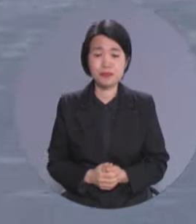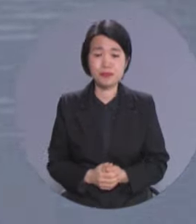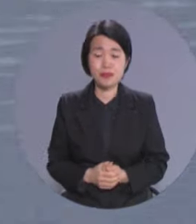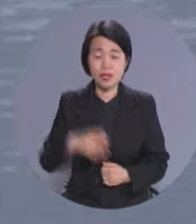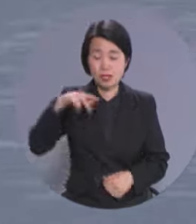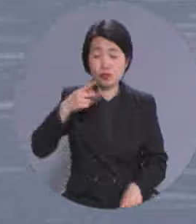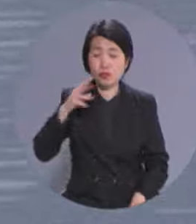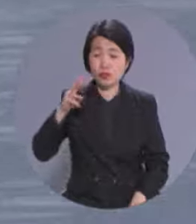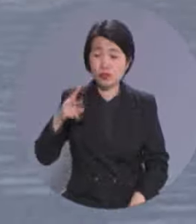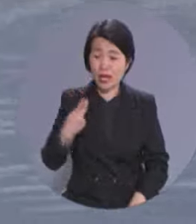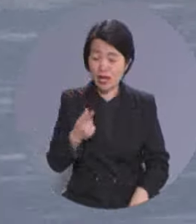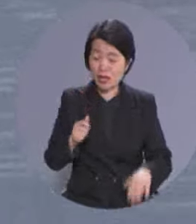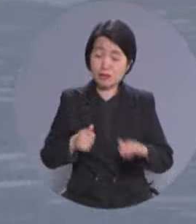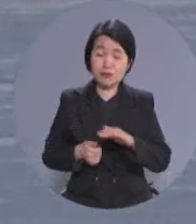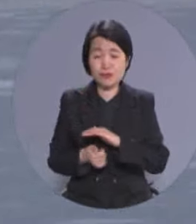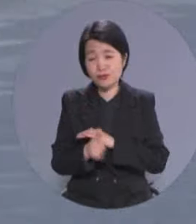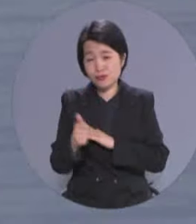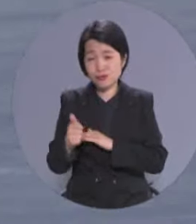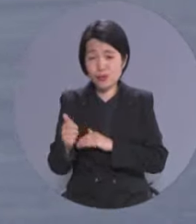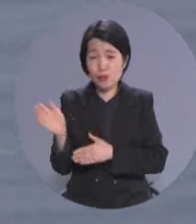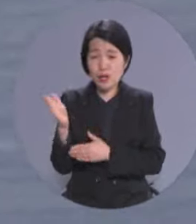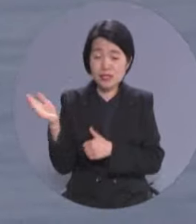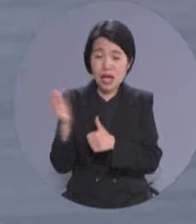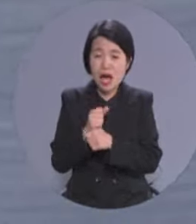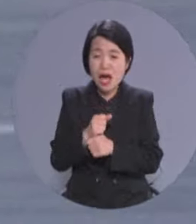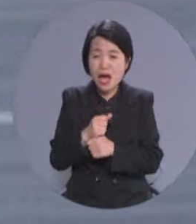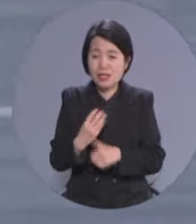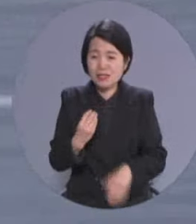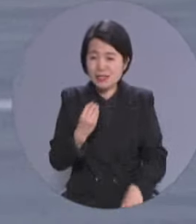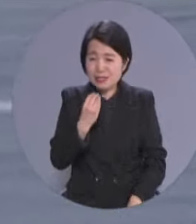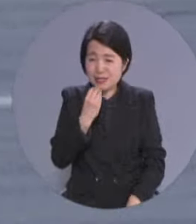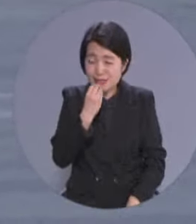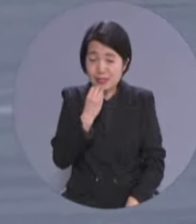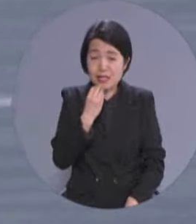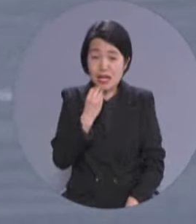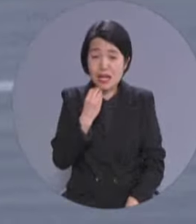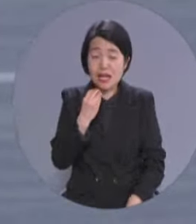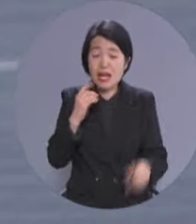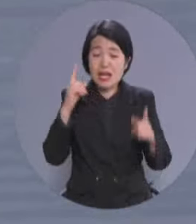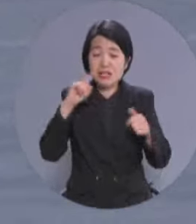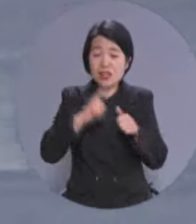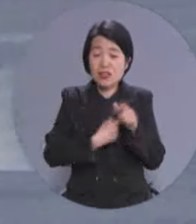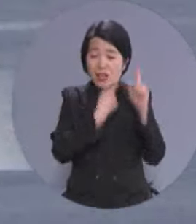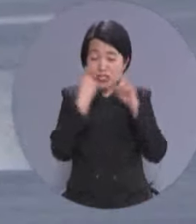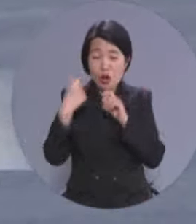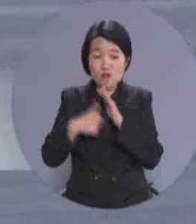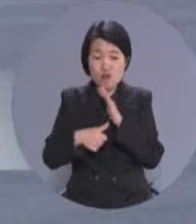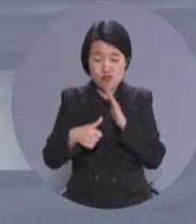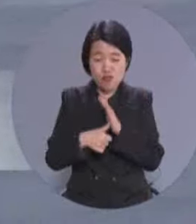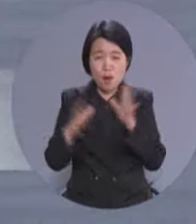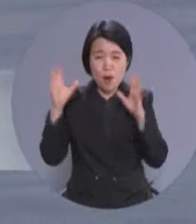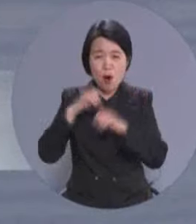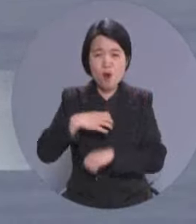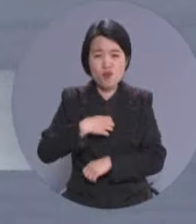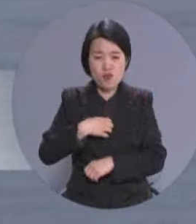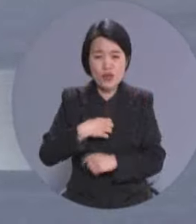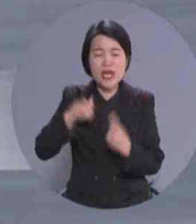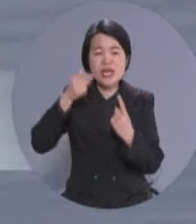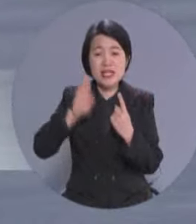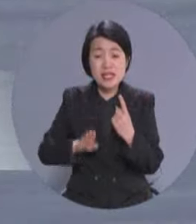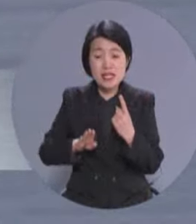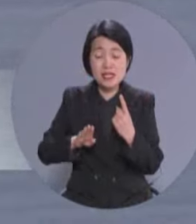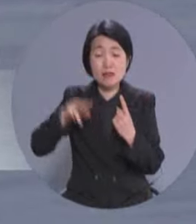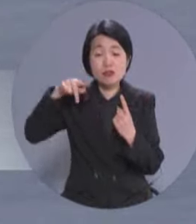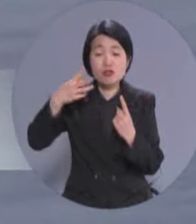수달 한 마리가 물살을 가르며 물고기를 잡아먹습니다. 천연기념물이자 멸종위기 1급인 수달이 모습을 드러낸